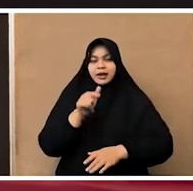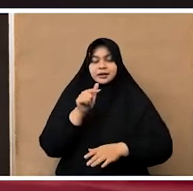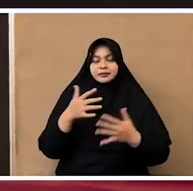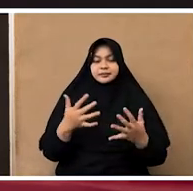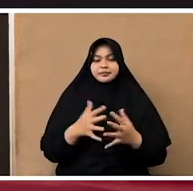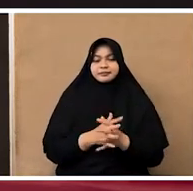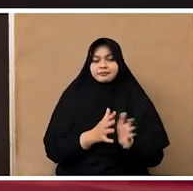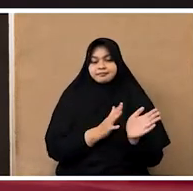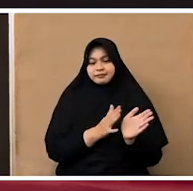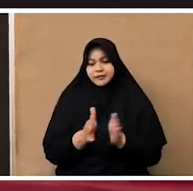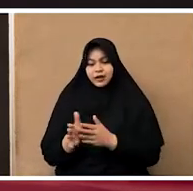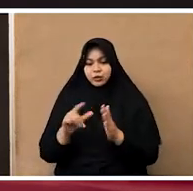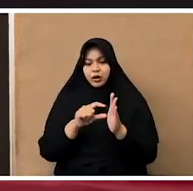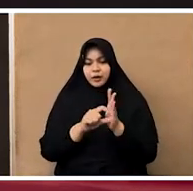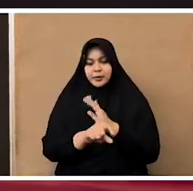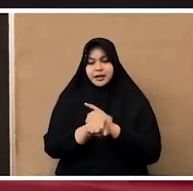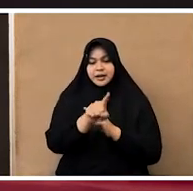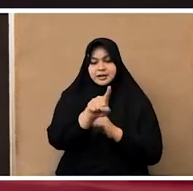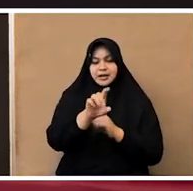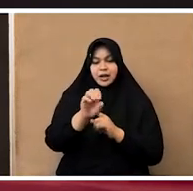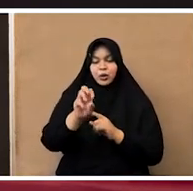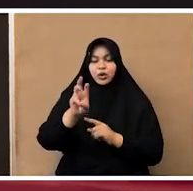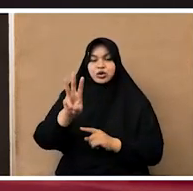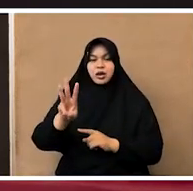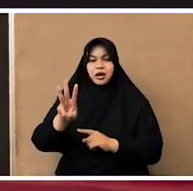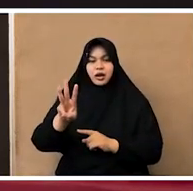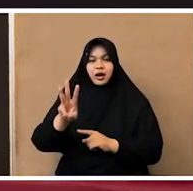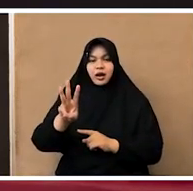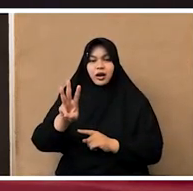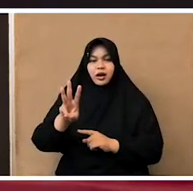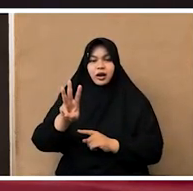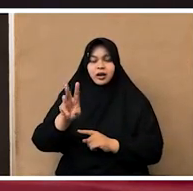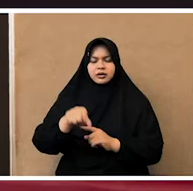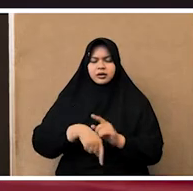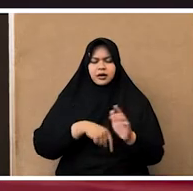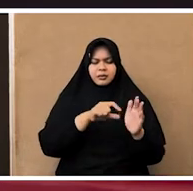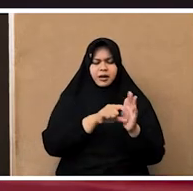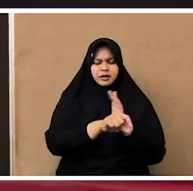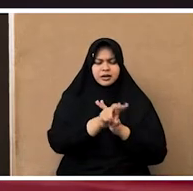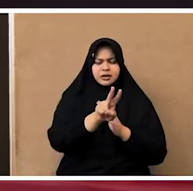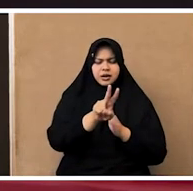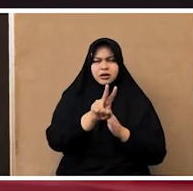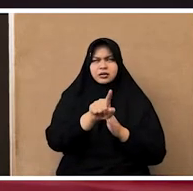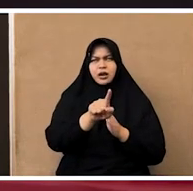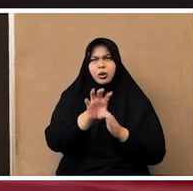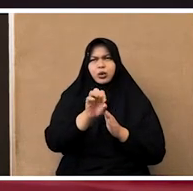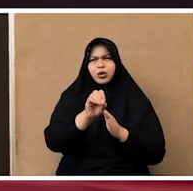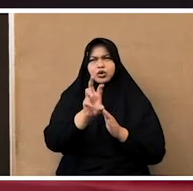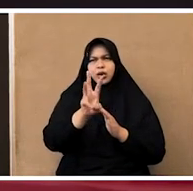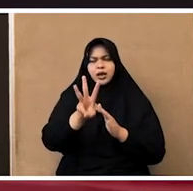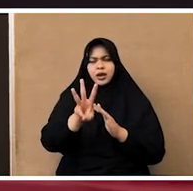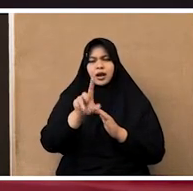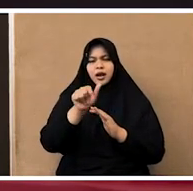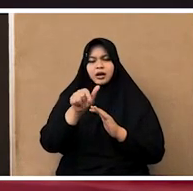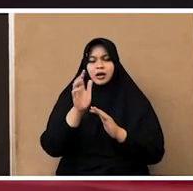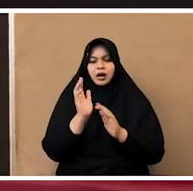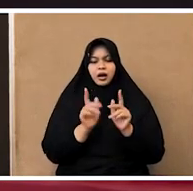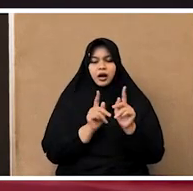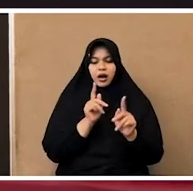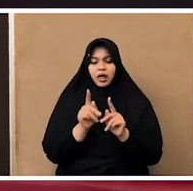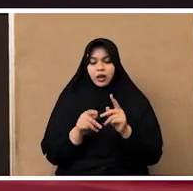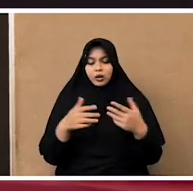kemudian pasal 103 tadi pasal 103 jadi kalau